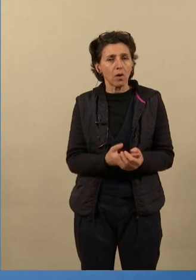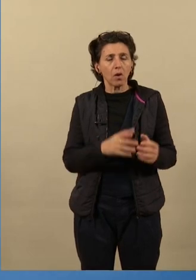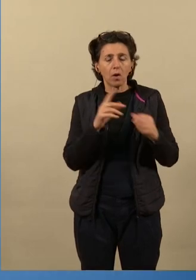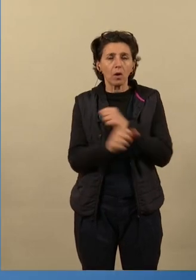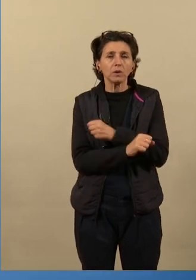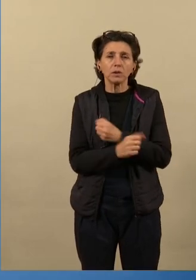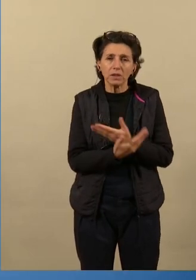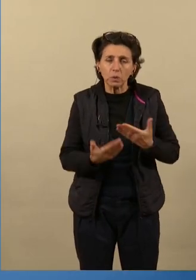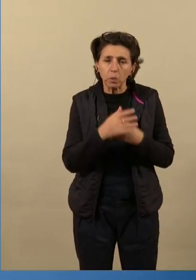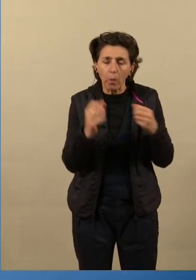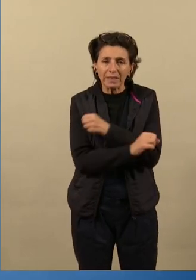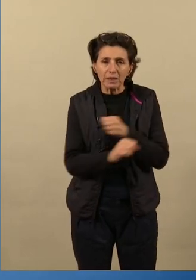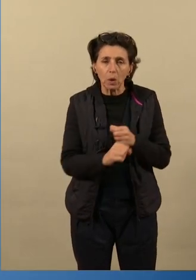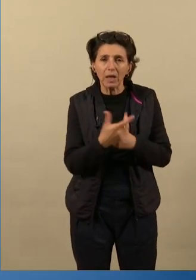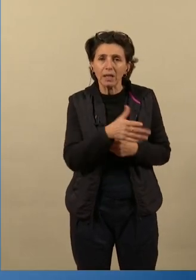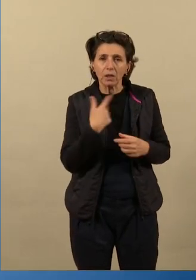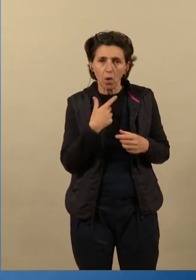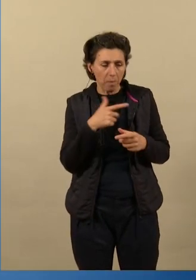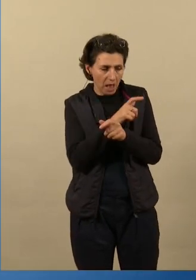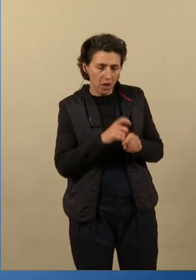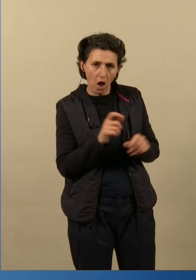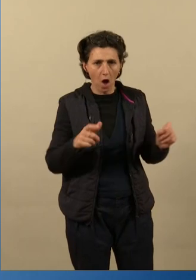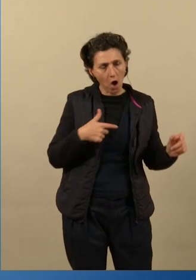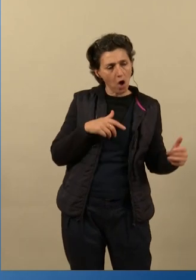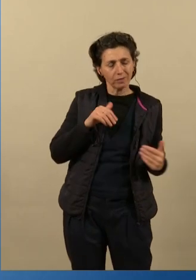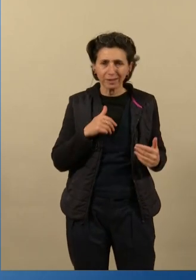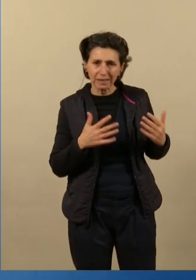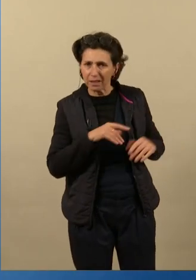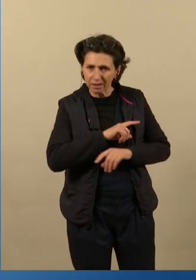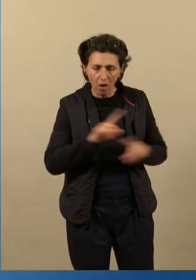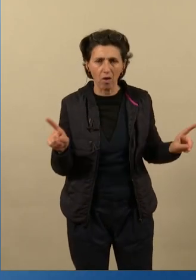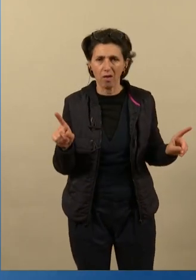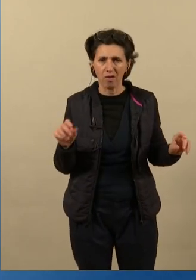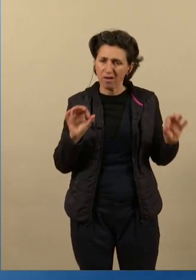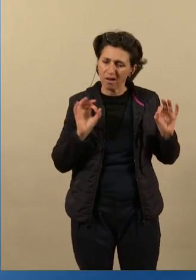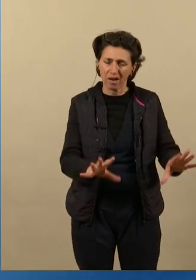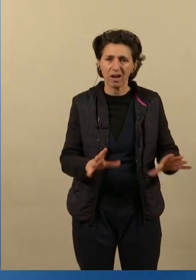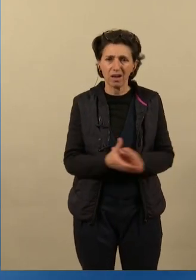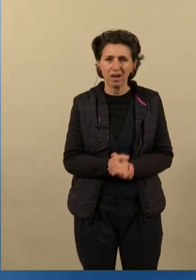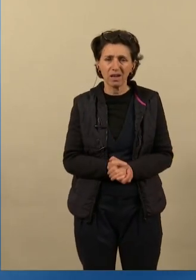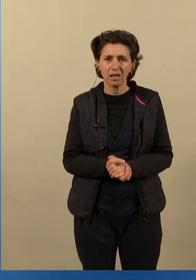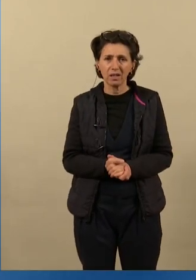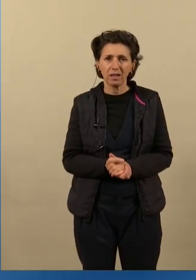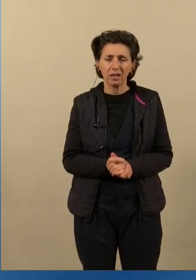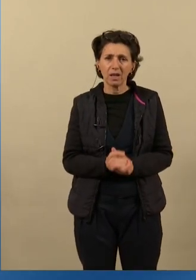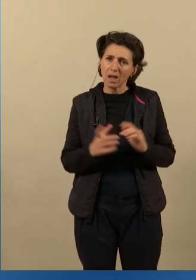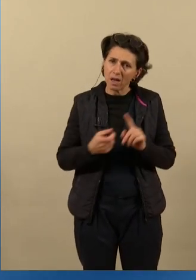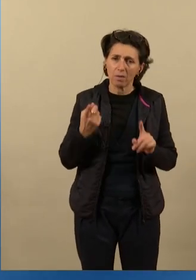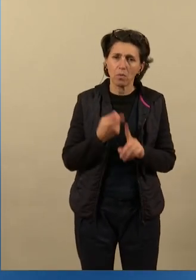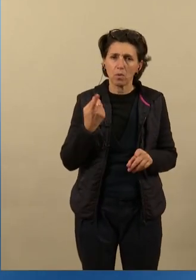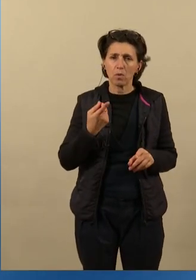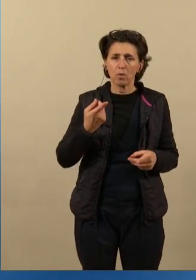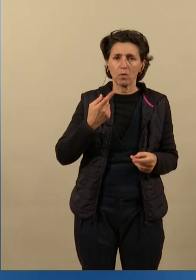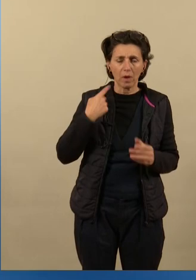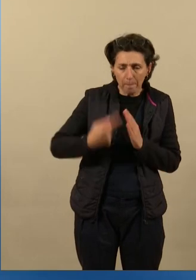peut accorder aucune tolérance d'aucune sorte et cela doit être rappelé avec énormément